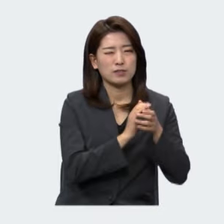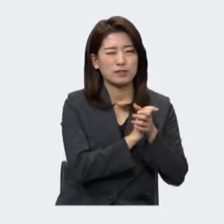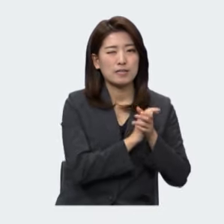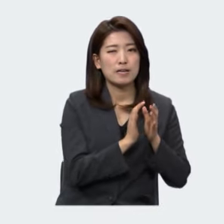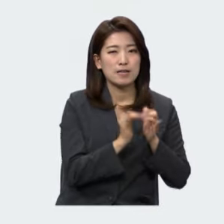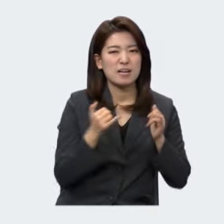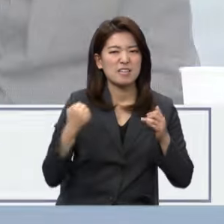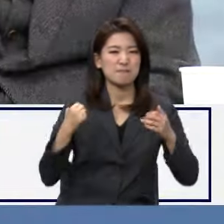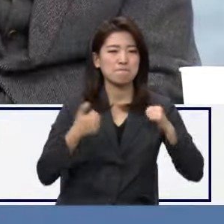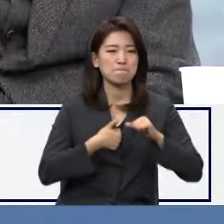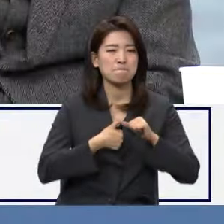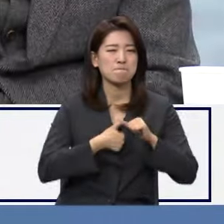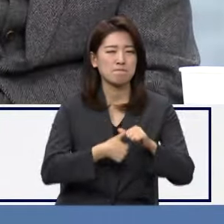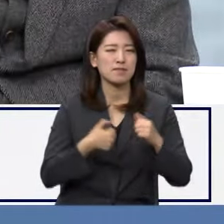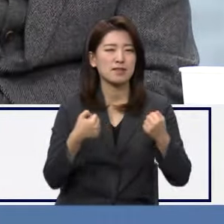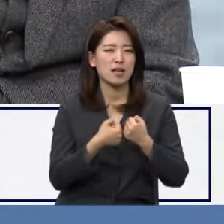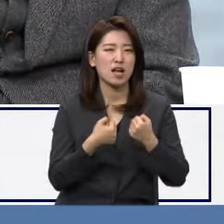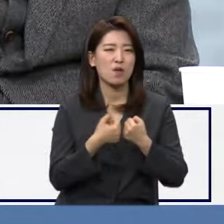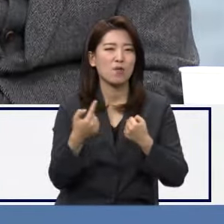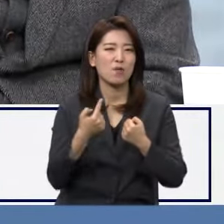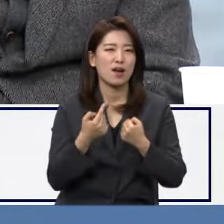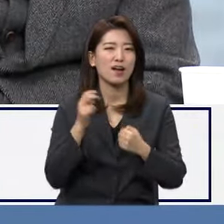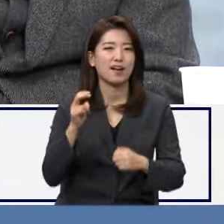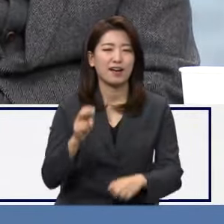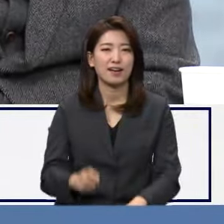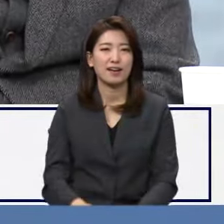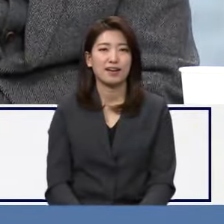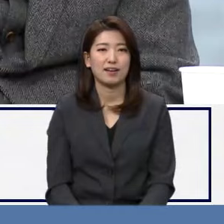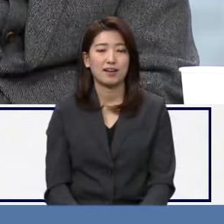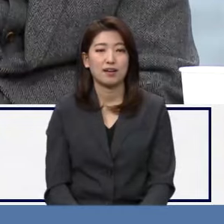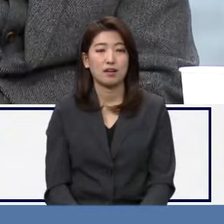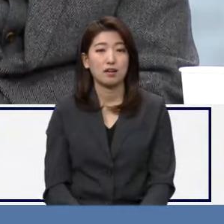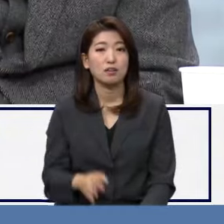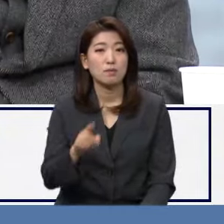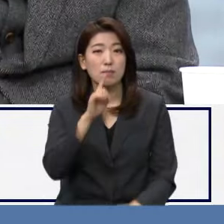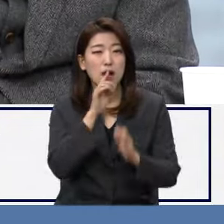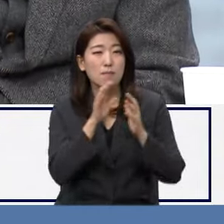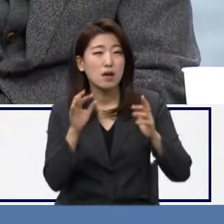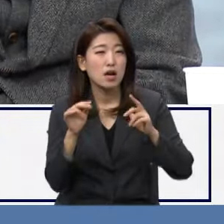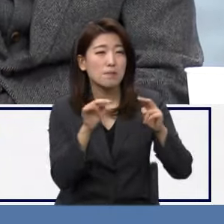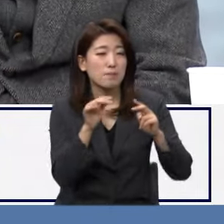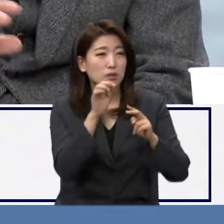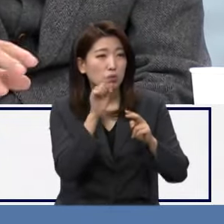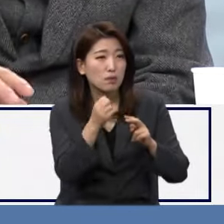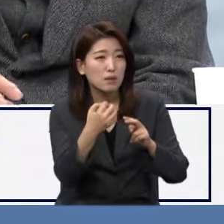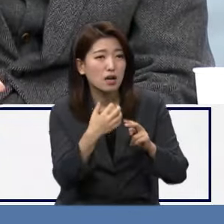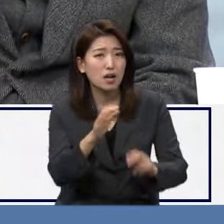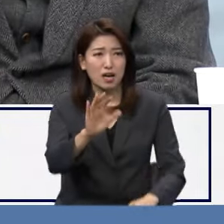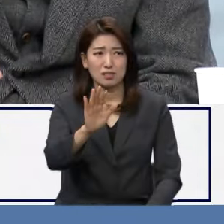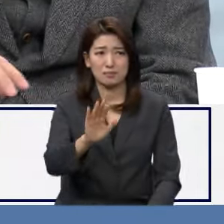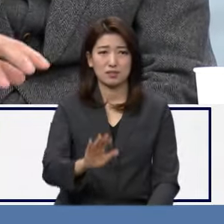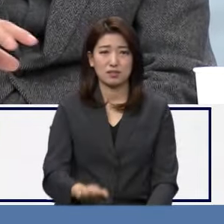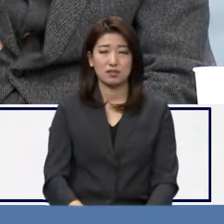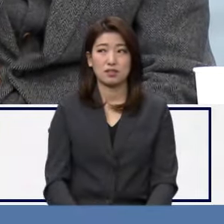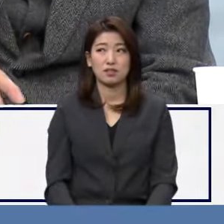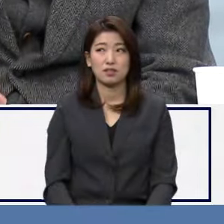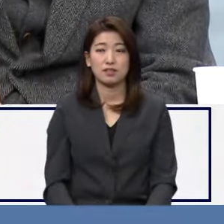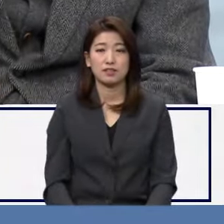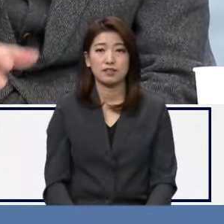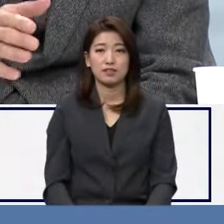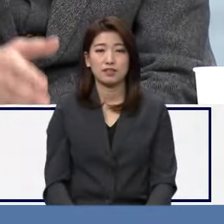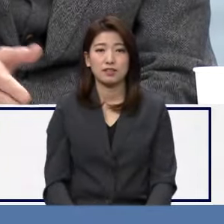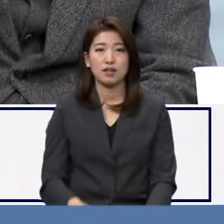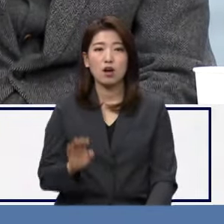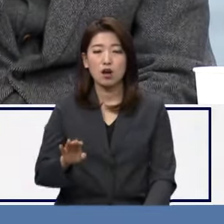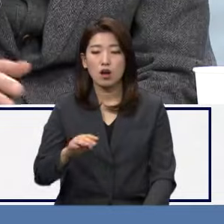크다고 봐요 어 저런게 너무 많으면 안 됩니다 저 격론이 많은게 좋다고 말씀하셨는데 그렇지 않아요 격론이 많다는 건 상당히 건전한 토론이 오고 하는